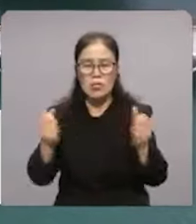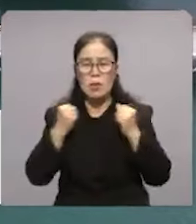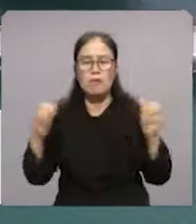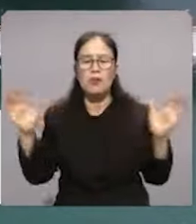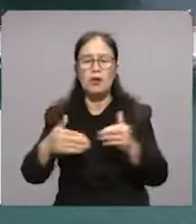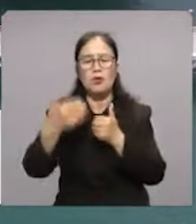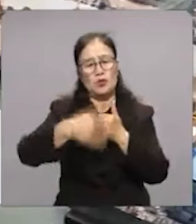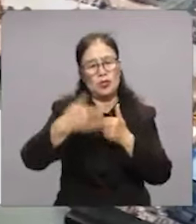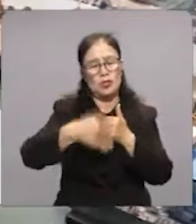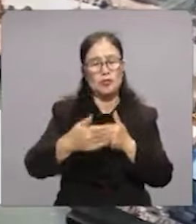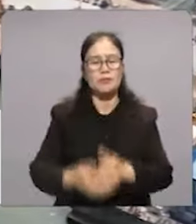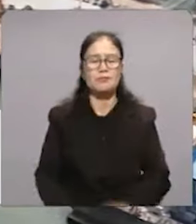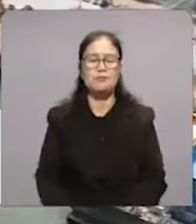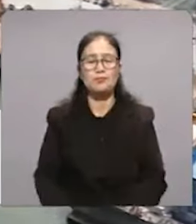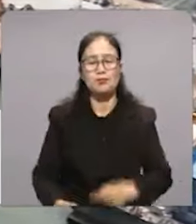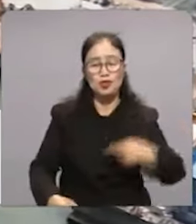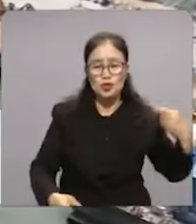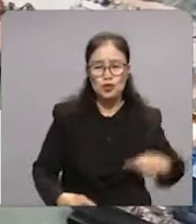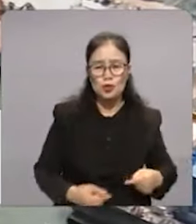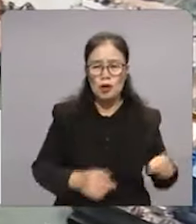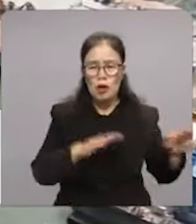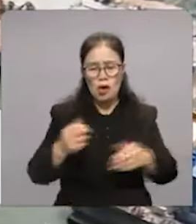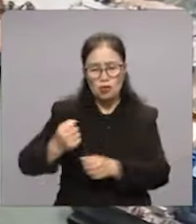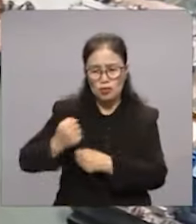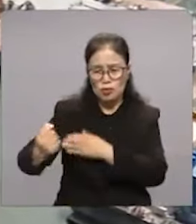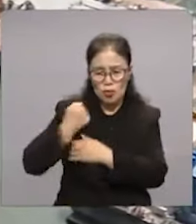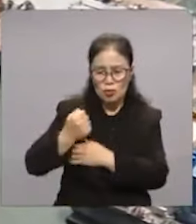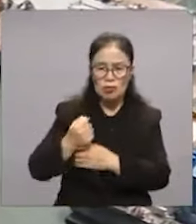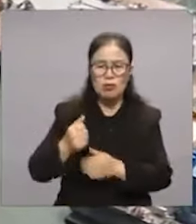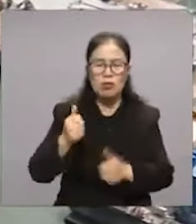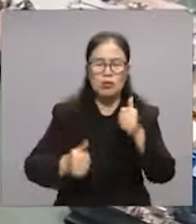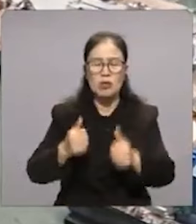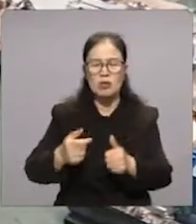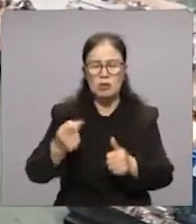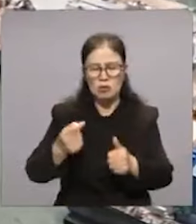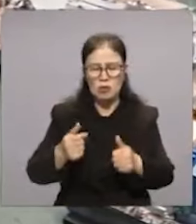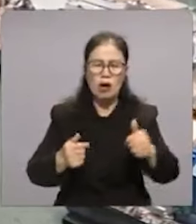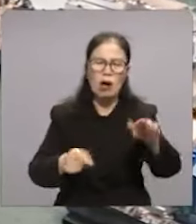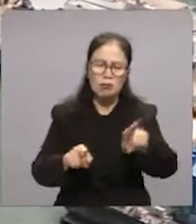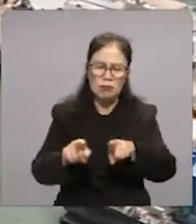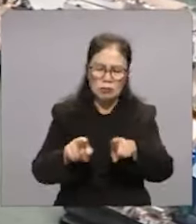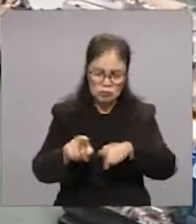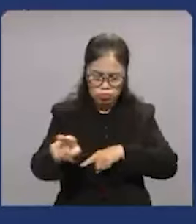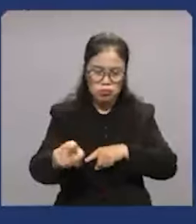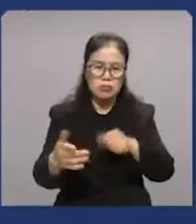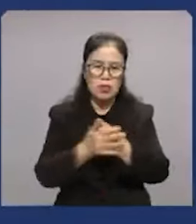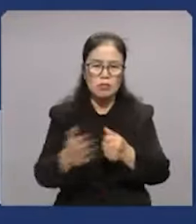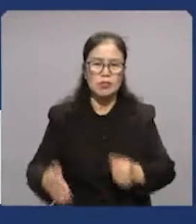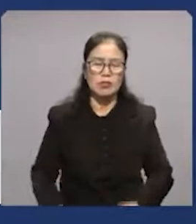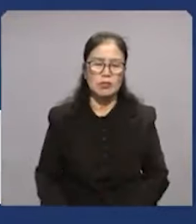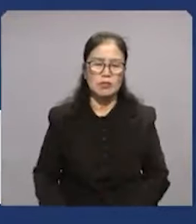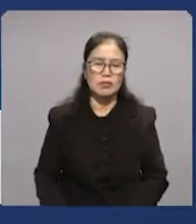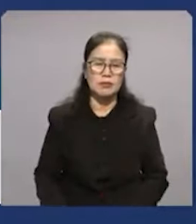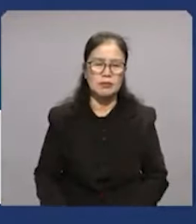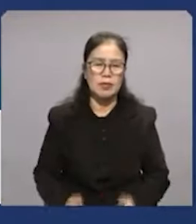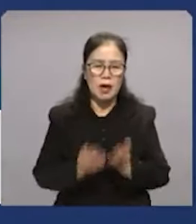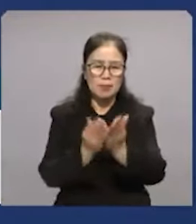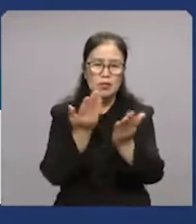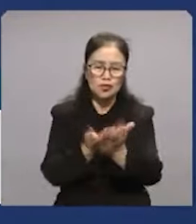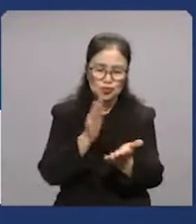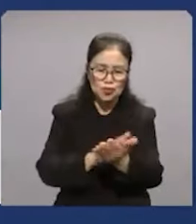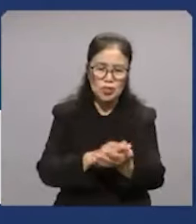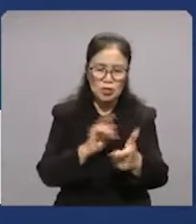요청했습니다. 중국과의 해군력 경쟁에서 크게 밀리고 있기 때문입니다. 함정 수리 이런 것들을